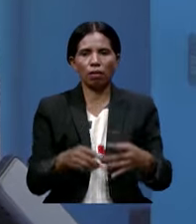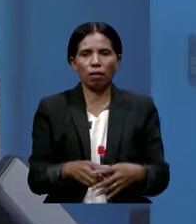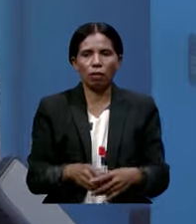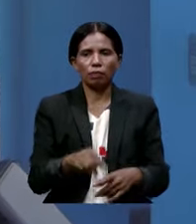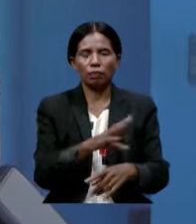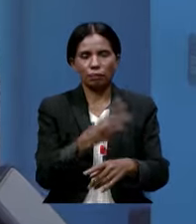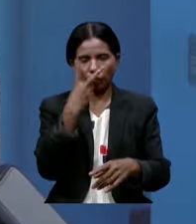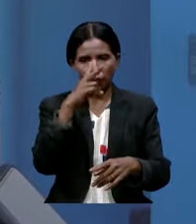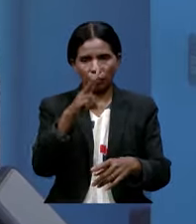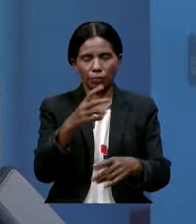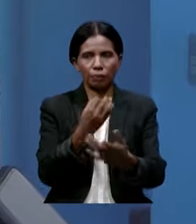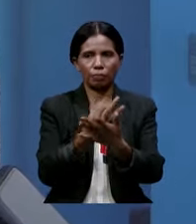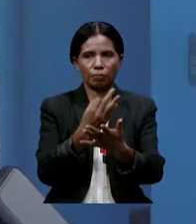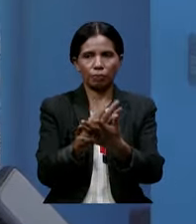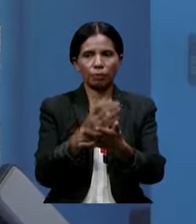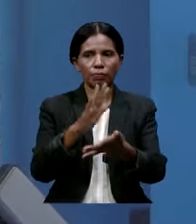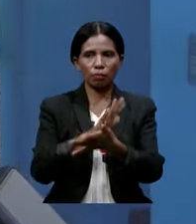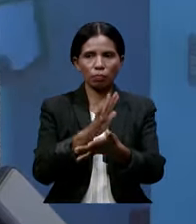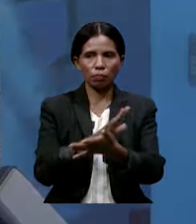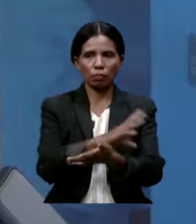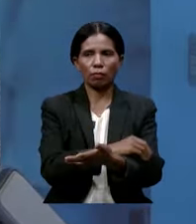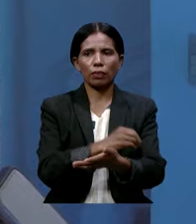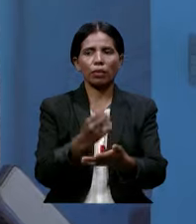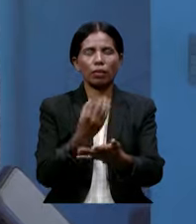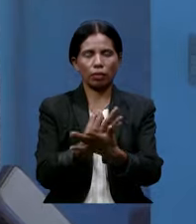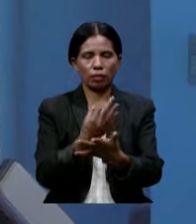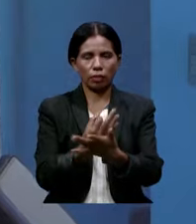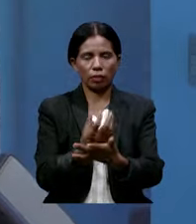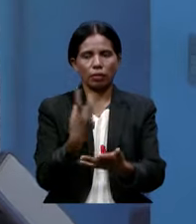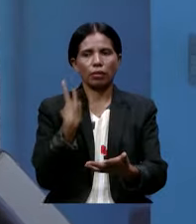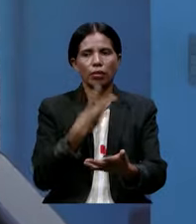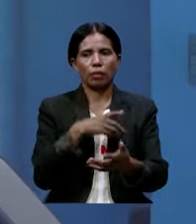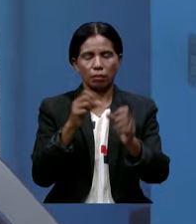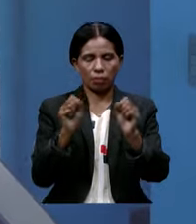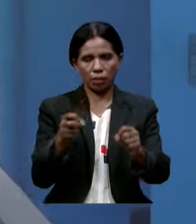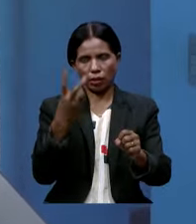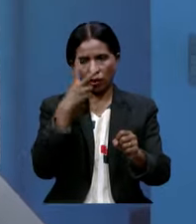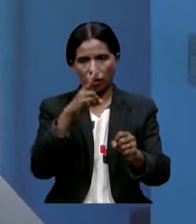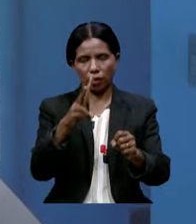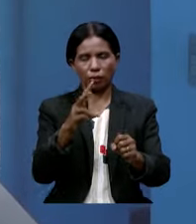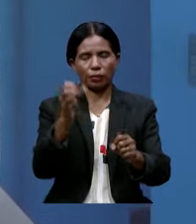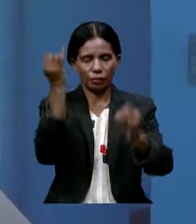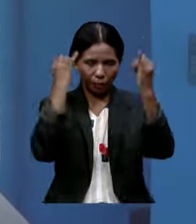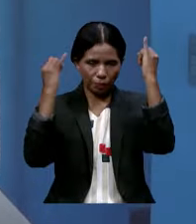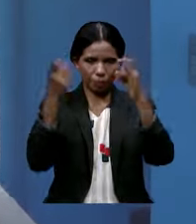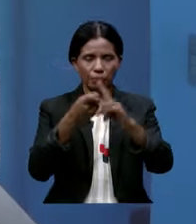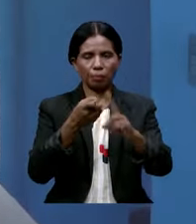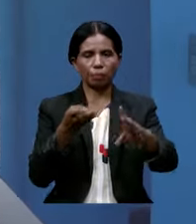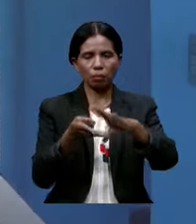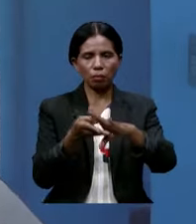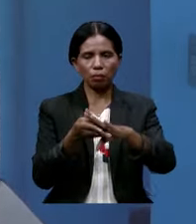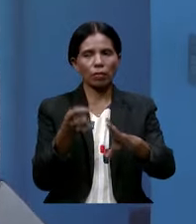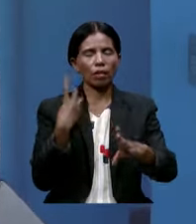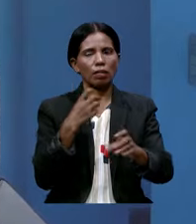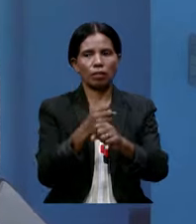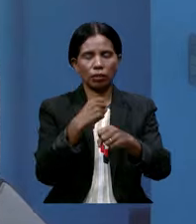secara internasional yang marak uang kertas tapi di sini uang sentavos jadi suatu yang baru tapi kami sudah mendapatkan informasi dari bank sentral dan kami